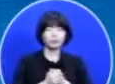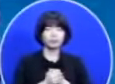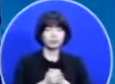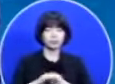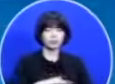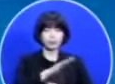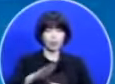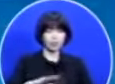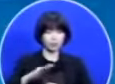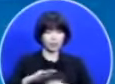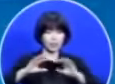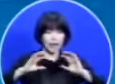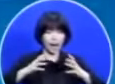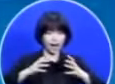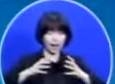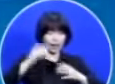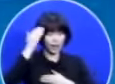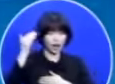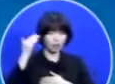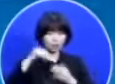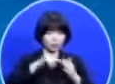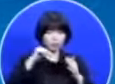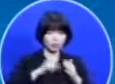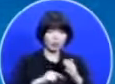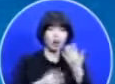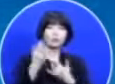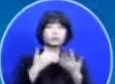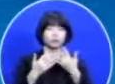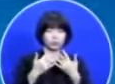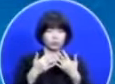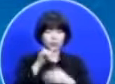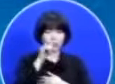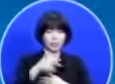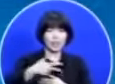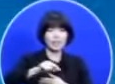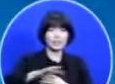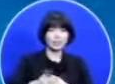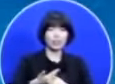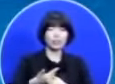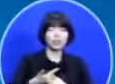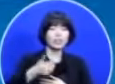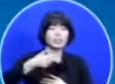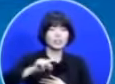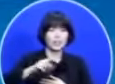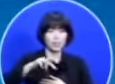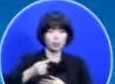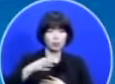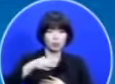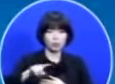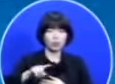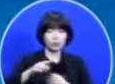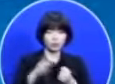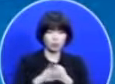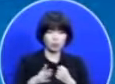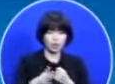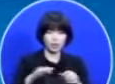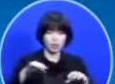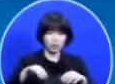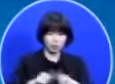우리나라에서 화제가 일어났는데 전자도 때문에 정전이 되어서 희생자가 났던 일이